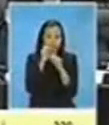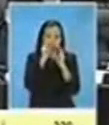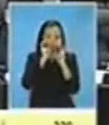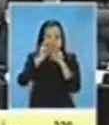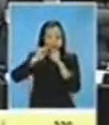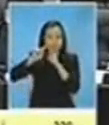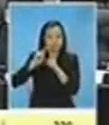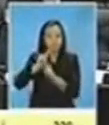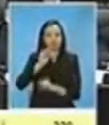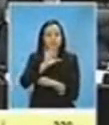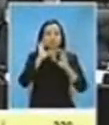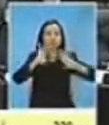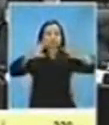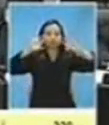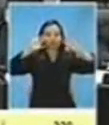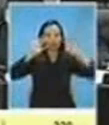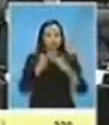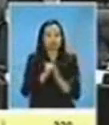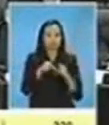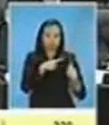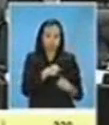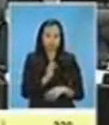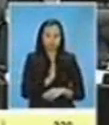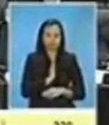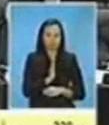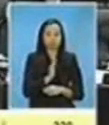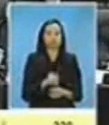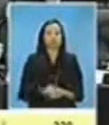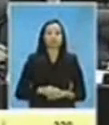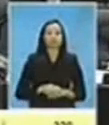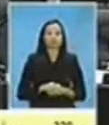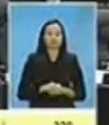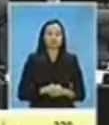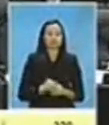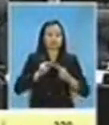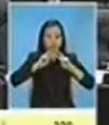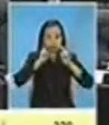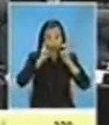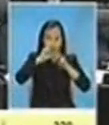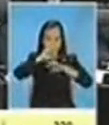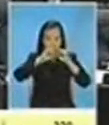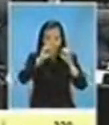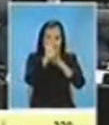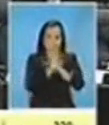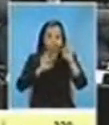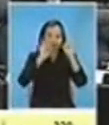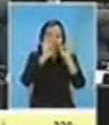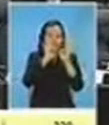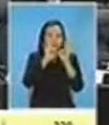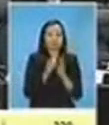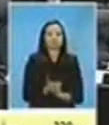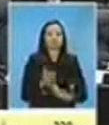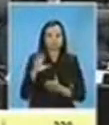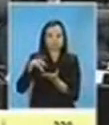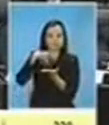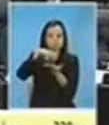ริตระบายข้าวยังไม่มีข้อยุติคณะกรรมการปปช.ก็ได้นำเรื่องนี้มาแจ้งข้อกล่าวหาของดิฉันหรือไม่อัย